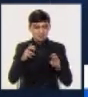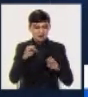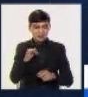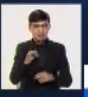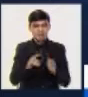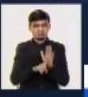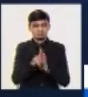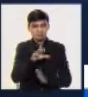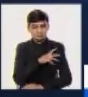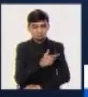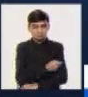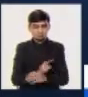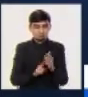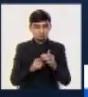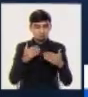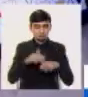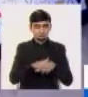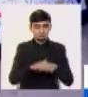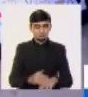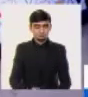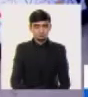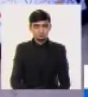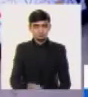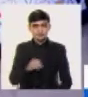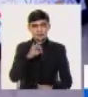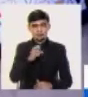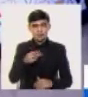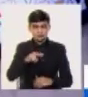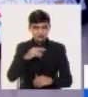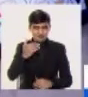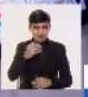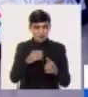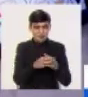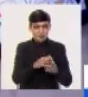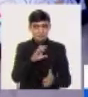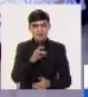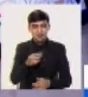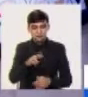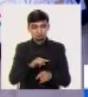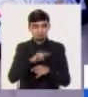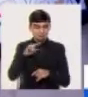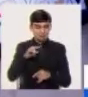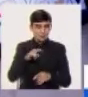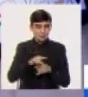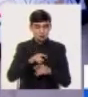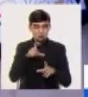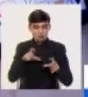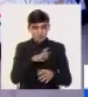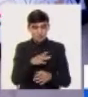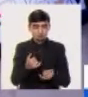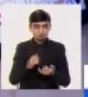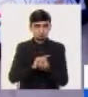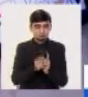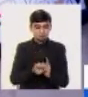которая приступила к массовой вакцинации. А испанская компания «Иберия» переделывает пассажирские самолеты в грузовые. Там приняли